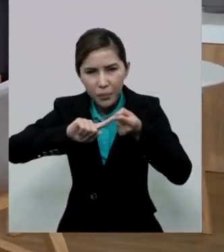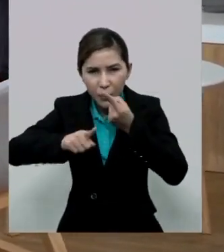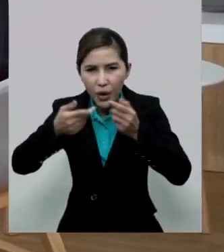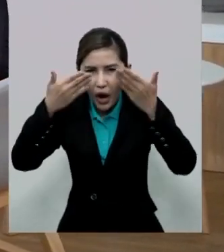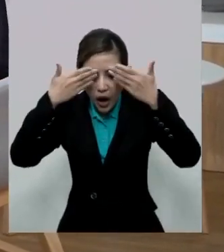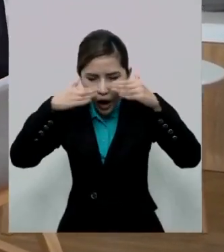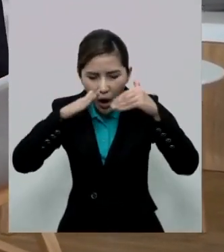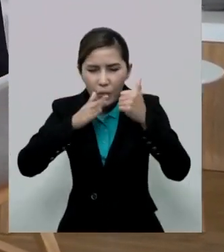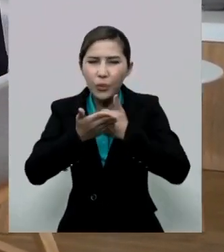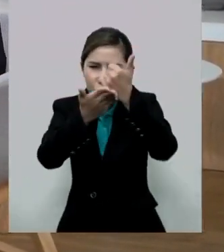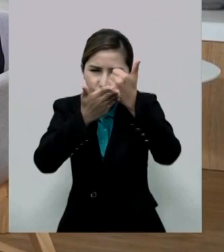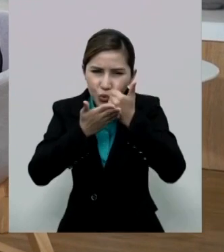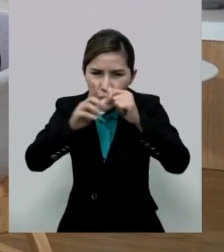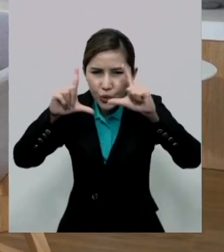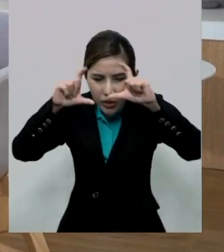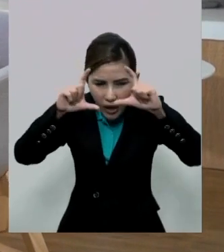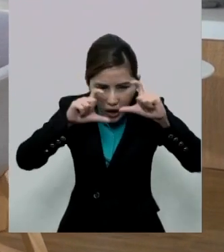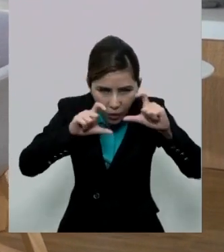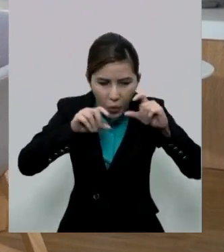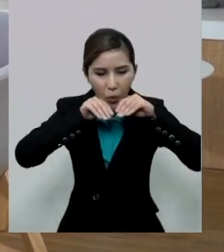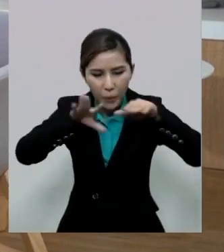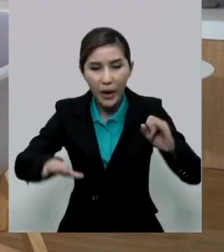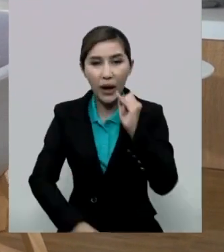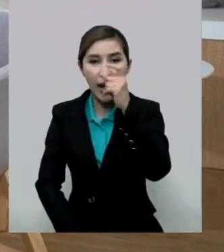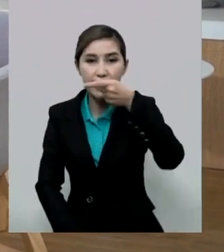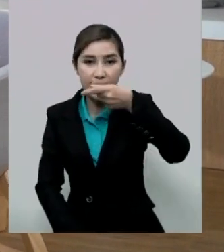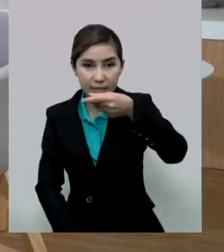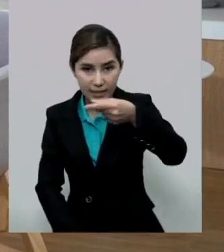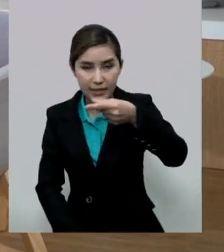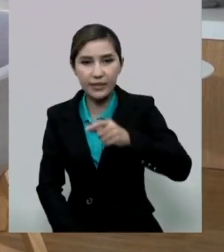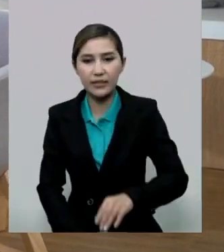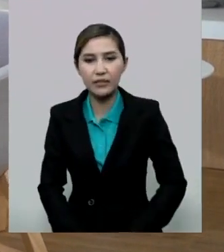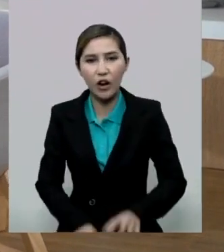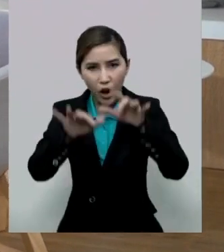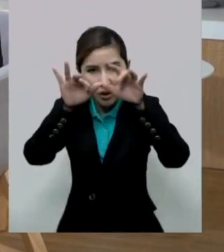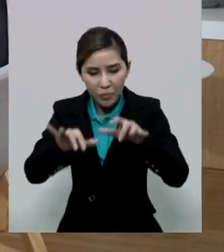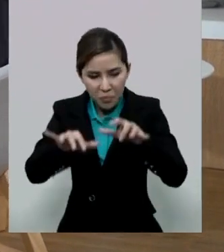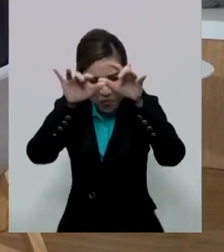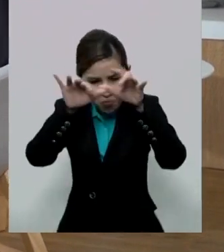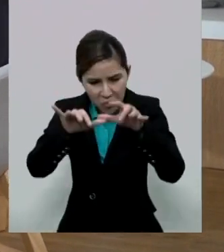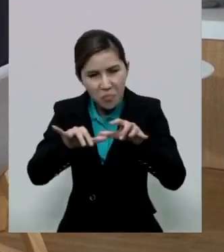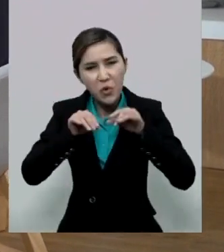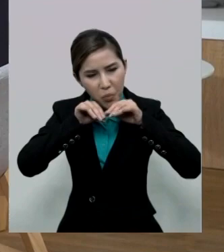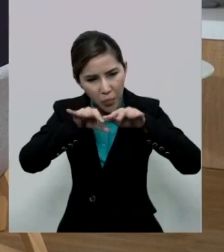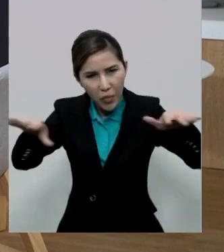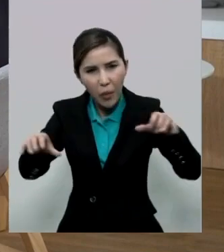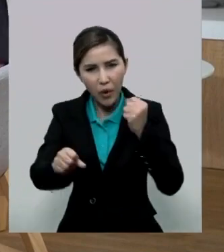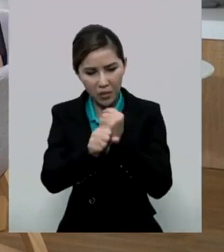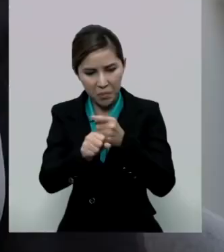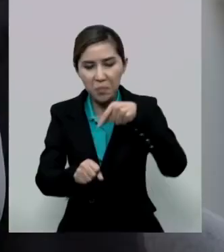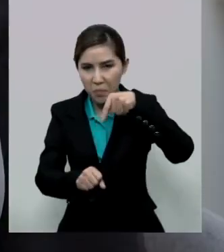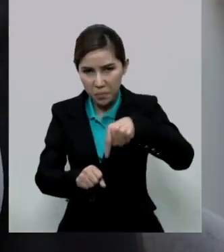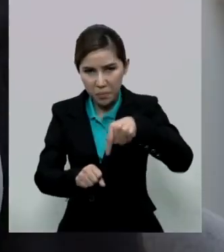ายรูปเครื่องดื่มที่ตัวเองทำแล้วก็เอาลง IG อย่างเงี้ยครับแล้วก็ ไปพิมพ์โปรโมทว่าเราทำงานที่นี่นะอะไรอ